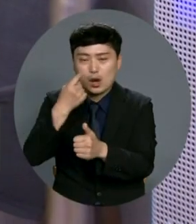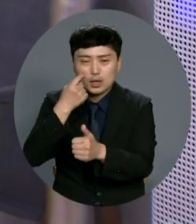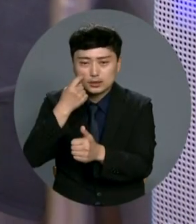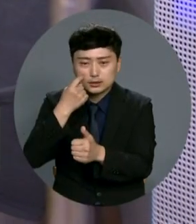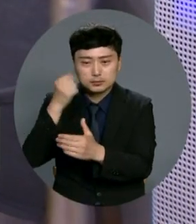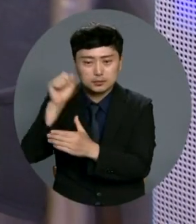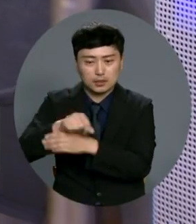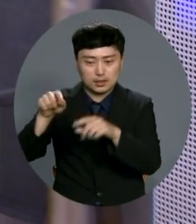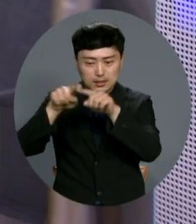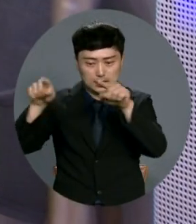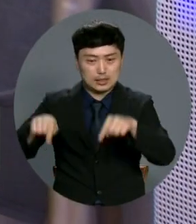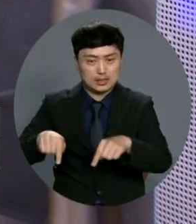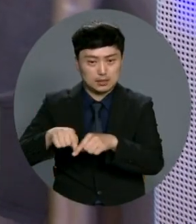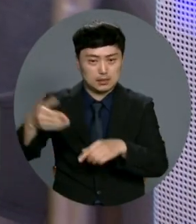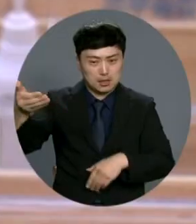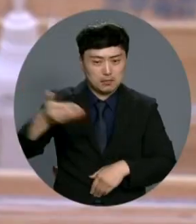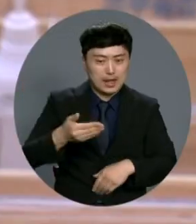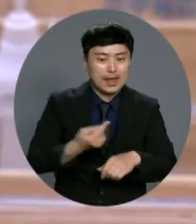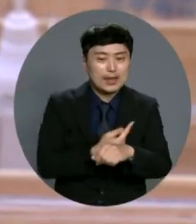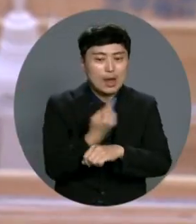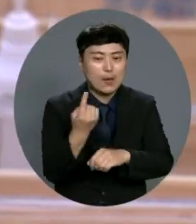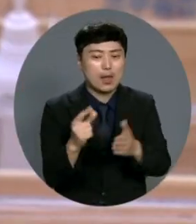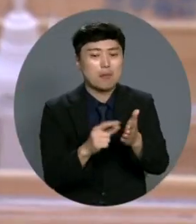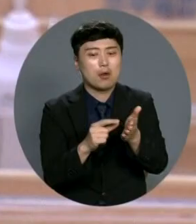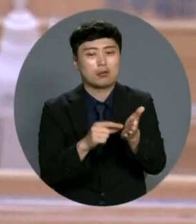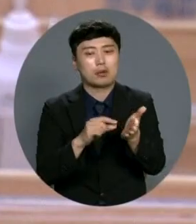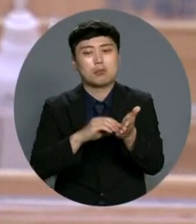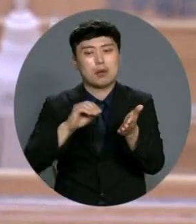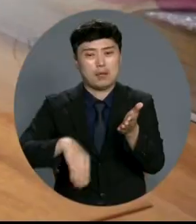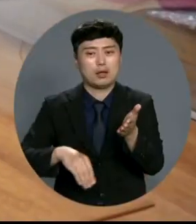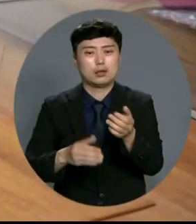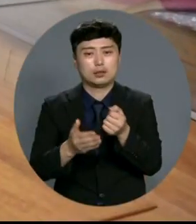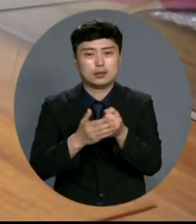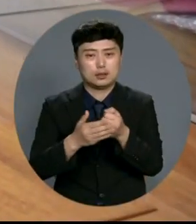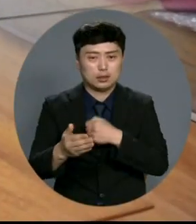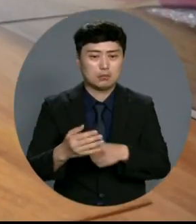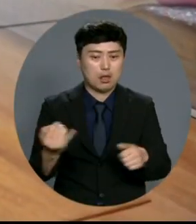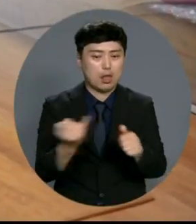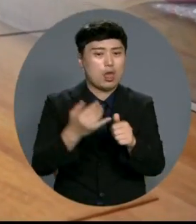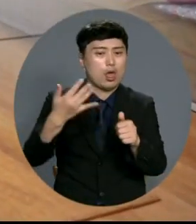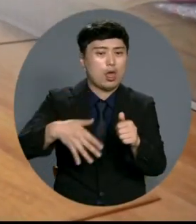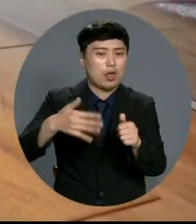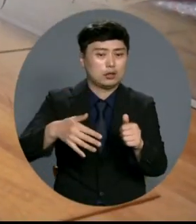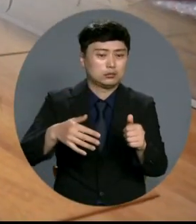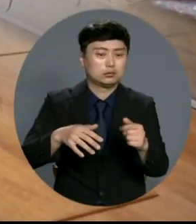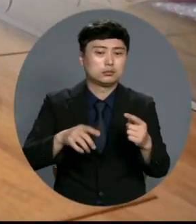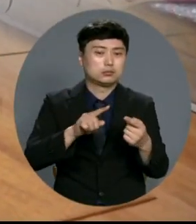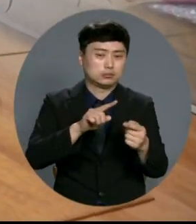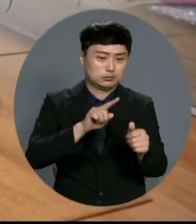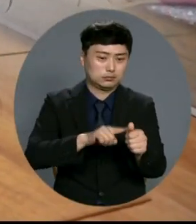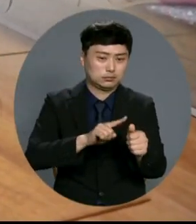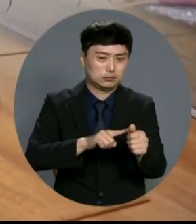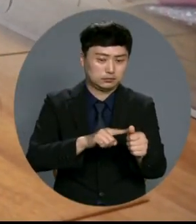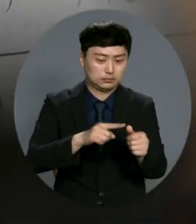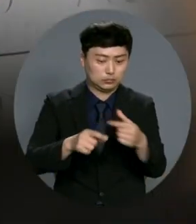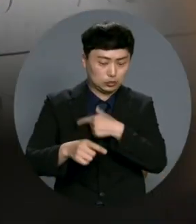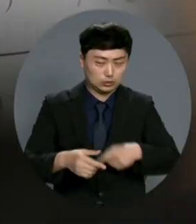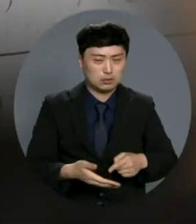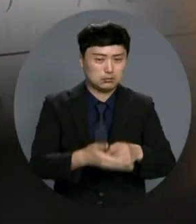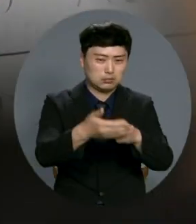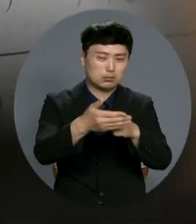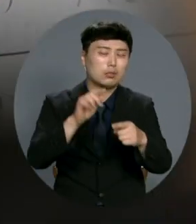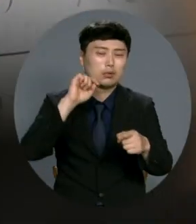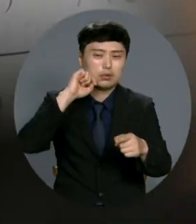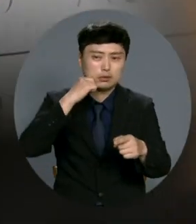출생신고라는 예외조항마저 사라지게 돼 미용부의 출생신고는 더 어려워질 전망입니다 MBC 뉴스